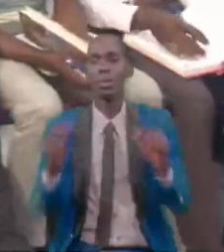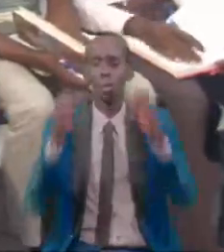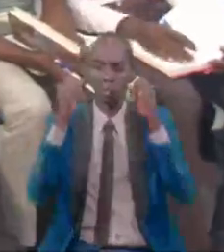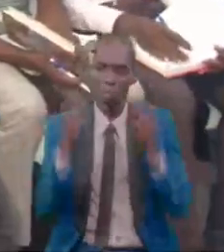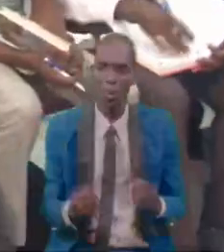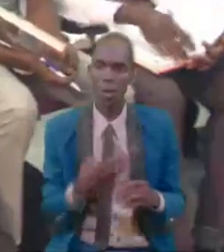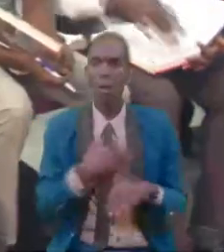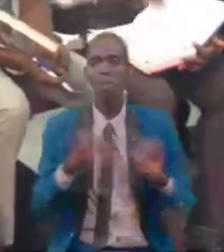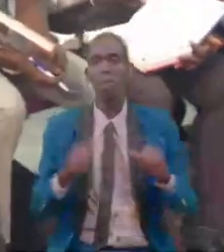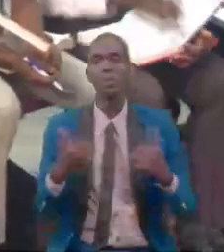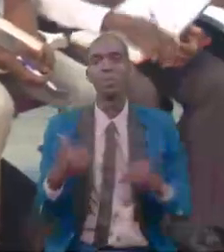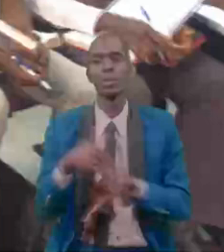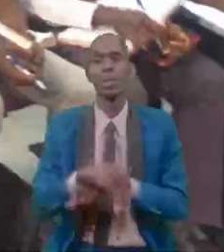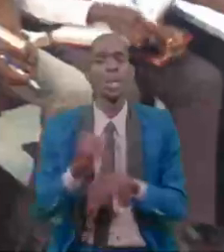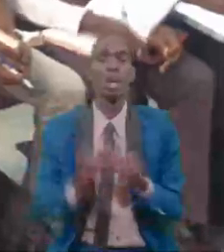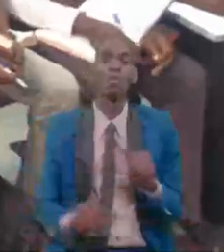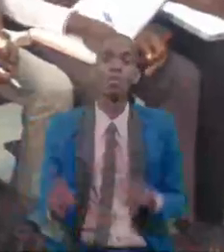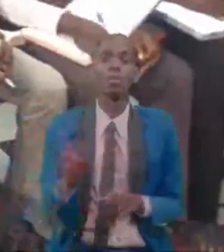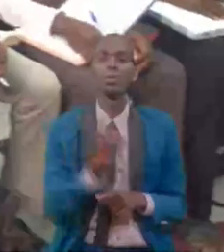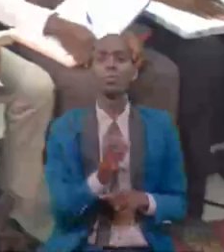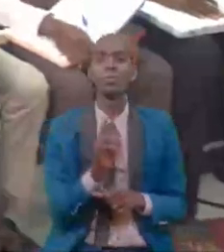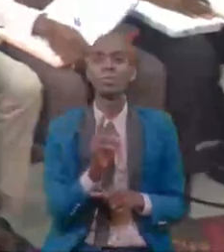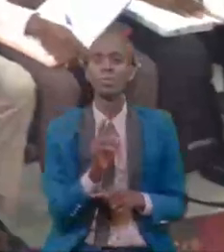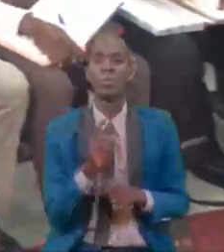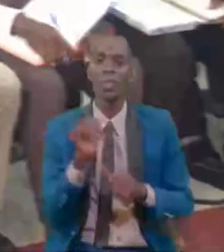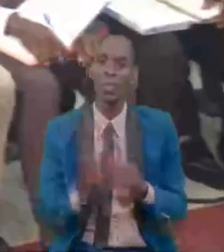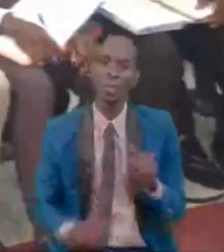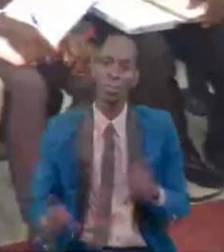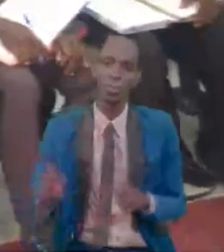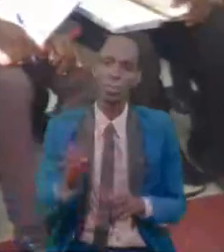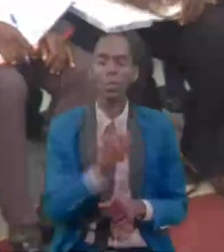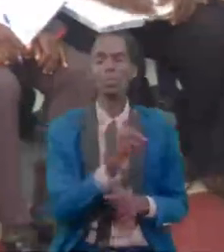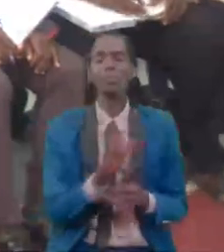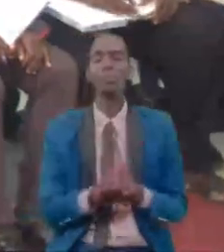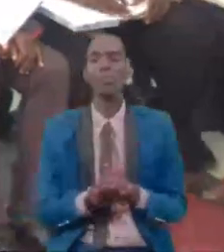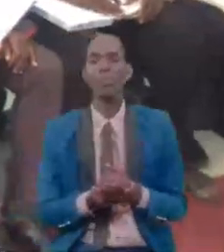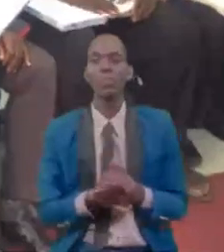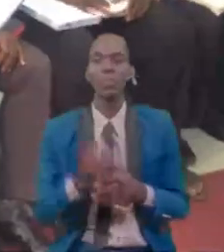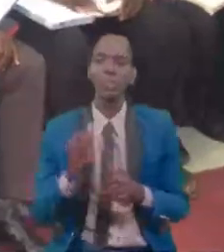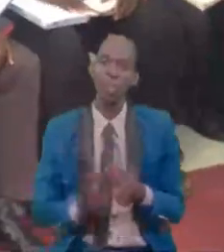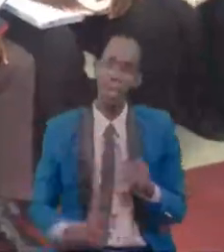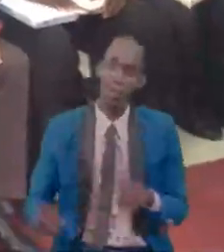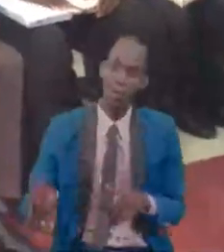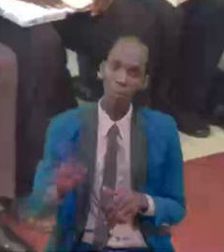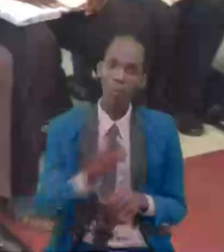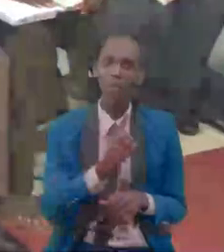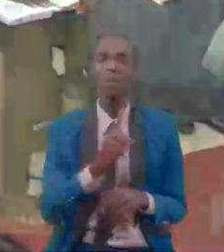de possibilité, c'est ce soir. Tout le monde, je dis tout le monde, tout le